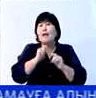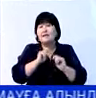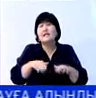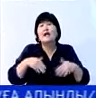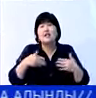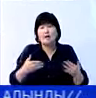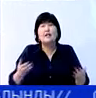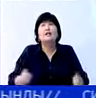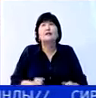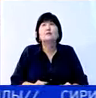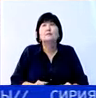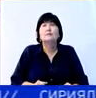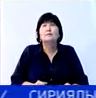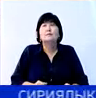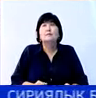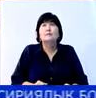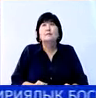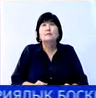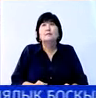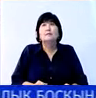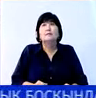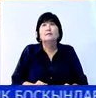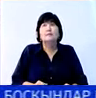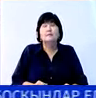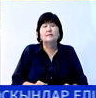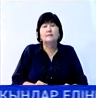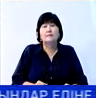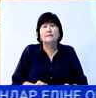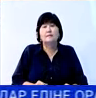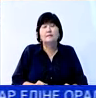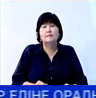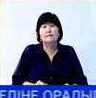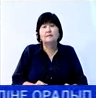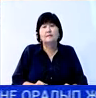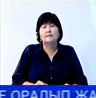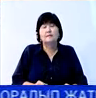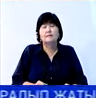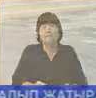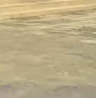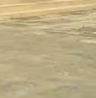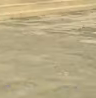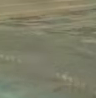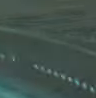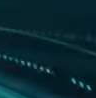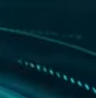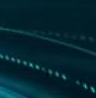табысталды. Гүлзат Бақытжанқызы, Бөгенбай Абасилов, Төрехан Қожахметов, Қызылорда телеарнасы, Сырдария ауданынан.